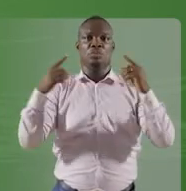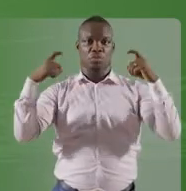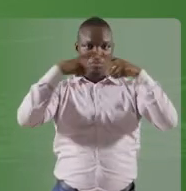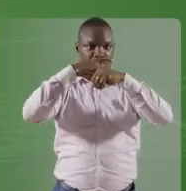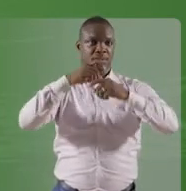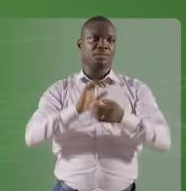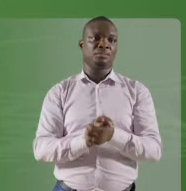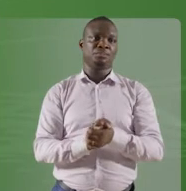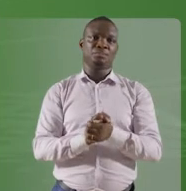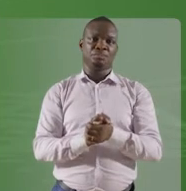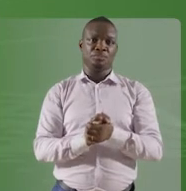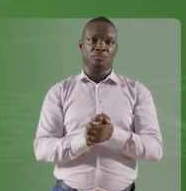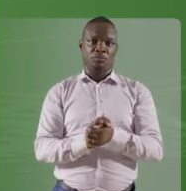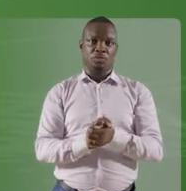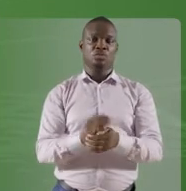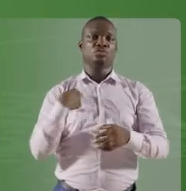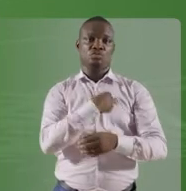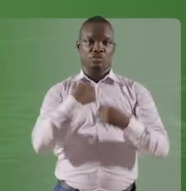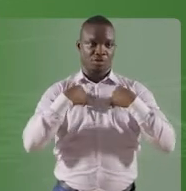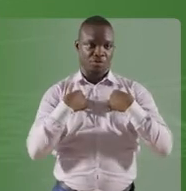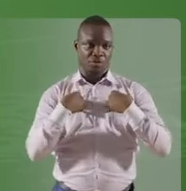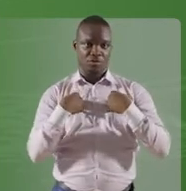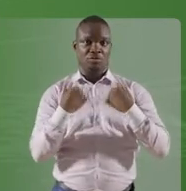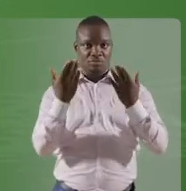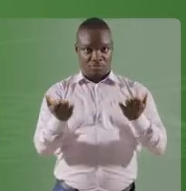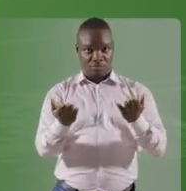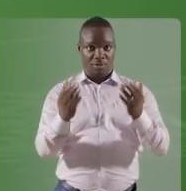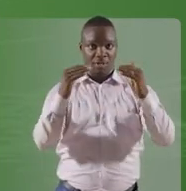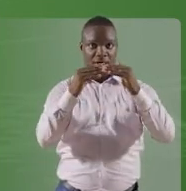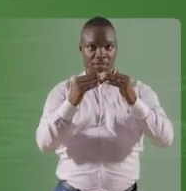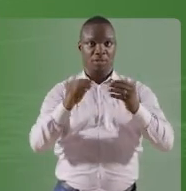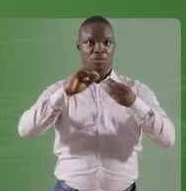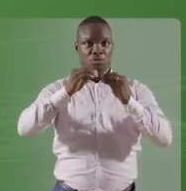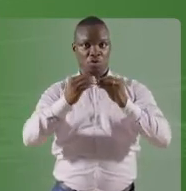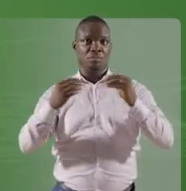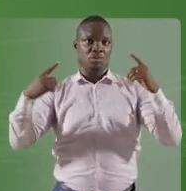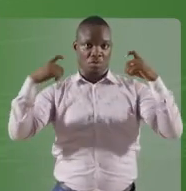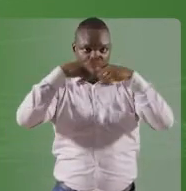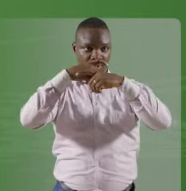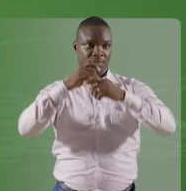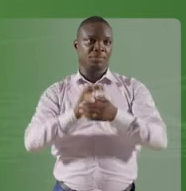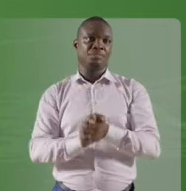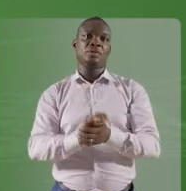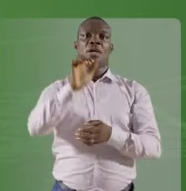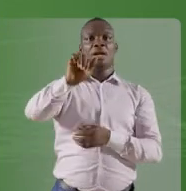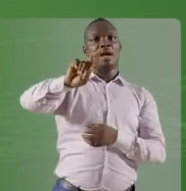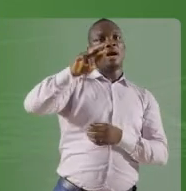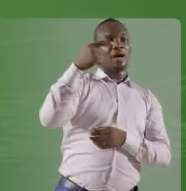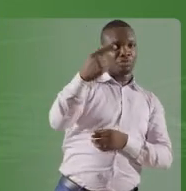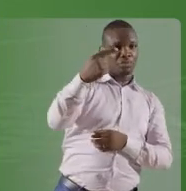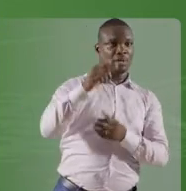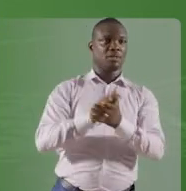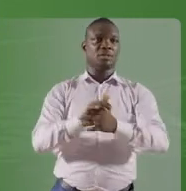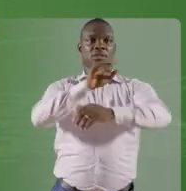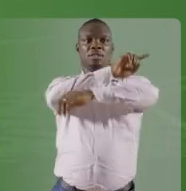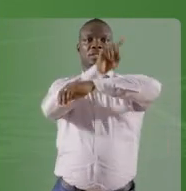donc, cela va donner pour l'égalité de mesure d'angle, argument